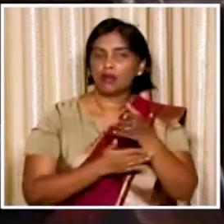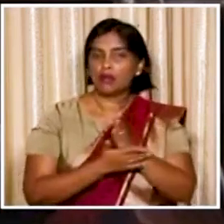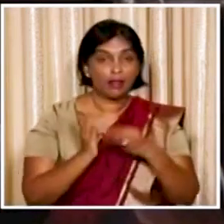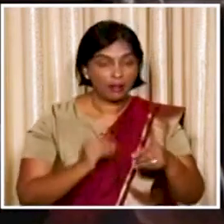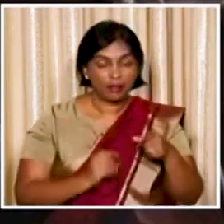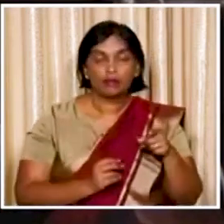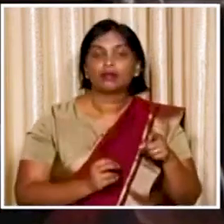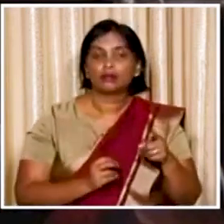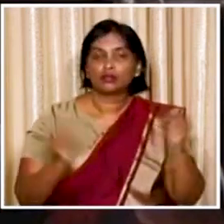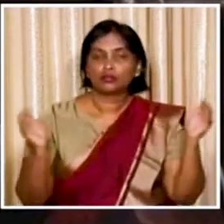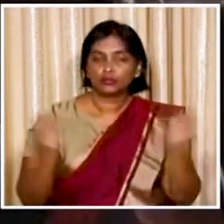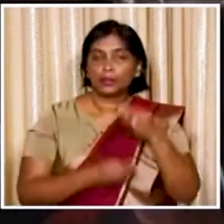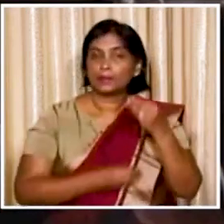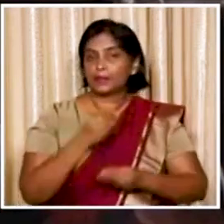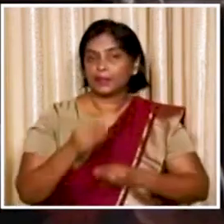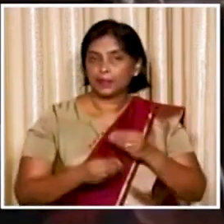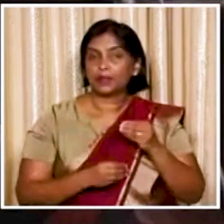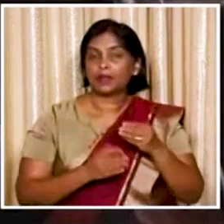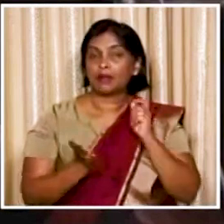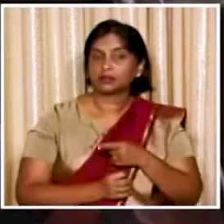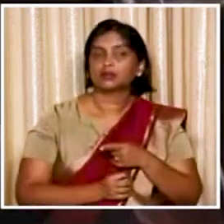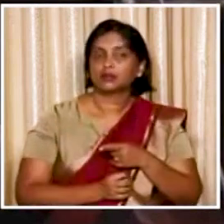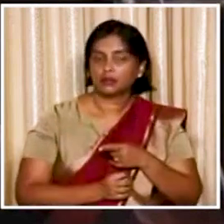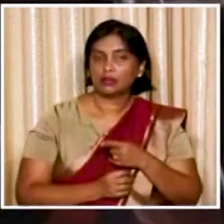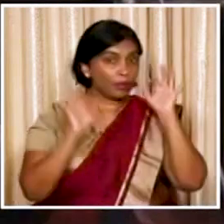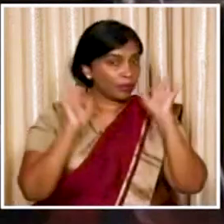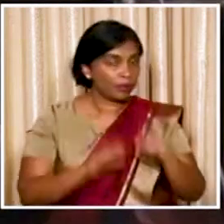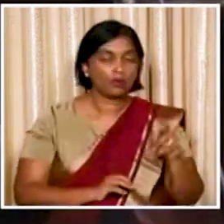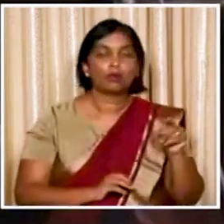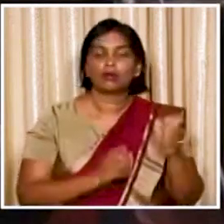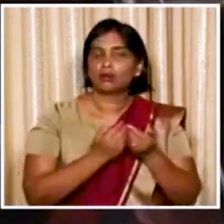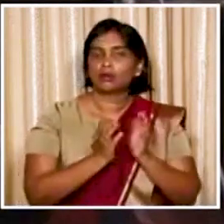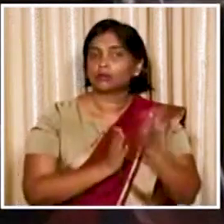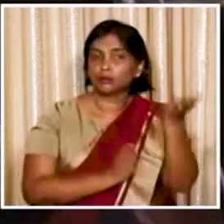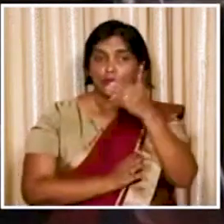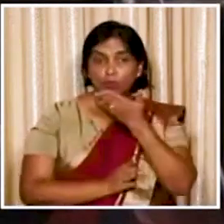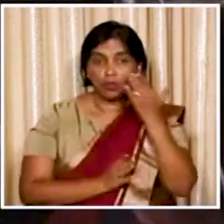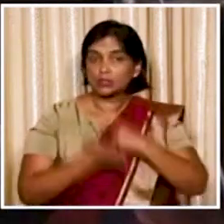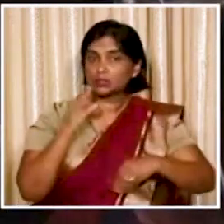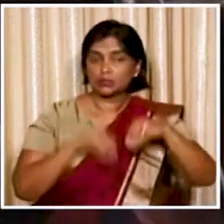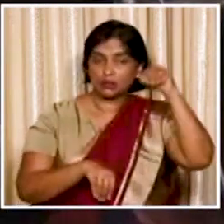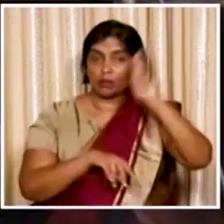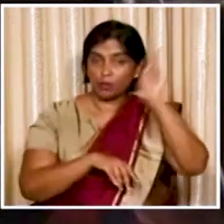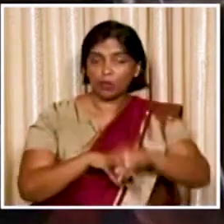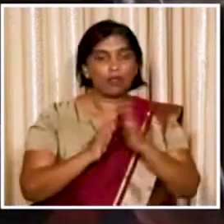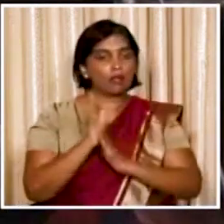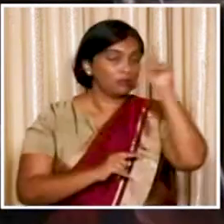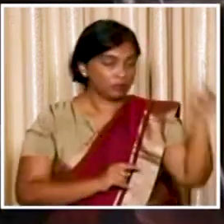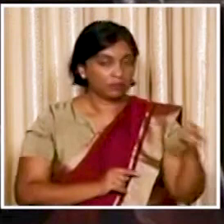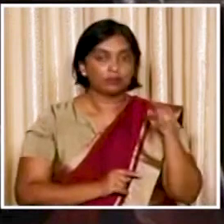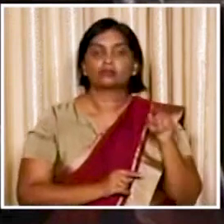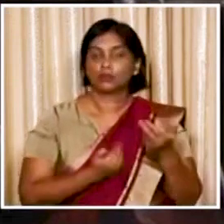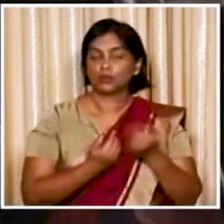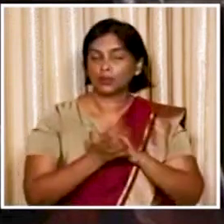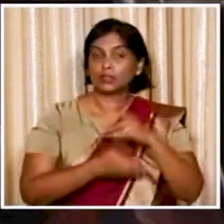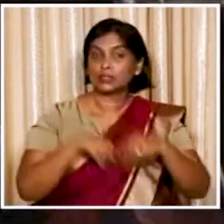කැපෙන අතරේ කුඩා පරිමාණ ව්‍යාපාරිකයා බැංකුවෙන් ගත්ත ණය කැපෙන්නේ නැත්තම් තමුන්නාසලට පුළුවන් ද මා ඡන්දෙන් පත්වෙච්ච මන්ත්‍රීවරු හැටියට ගමට ගිහිල්ලා